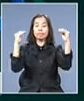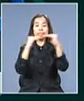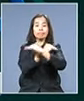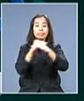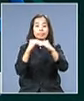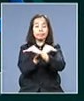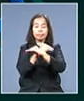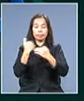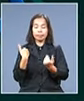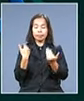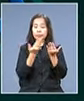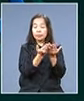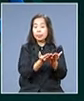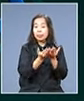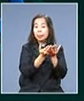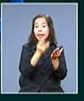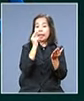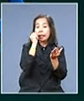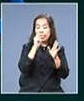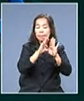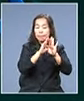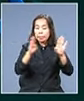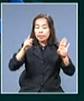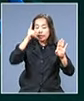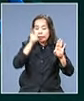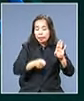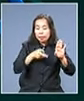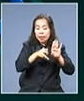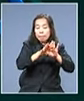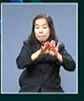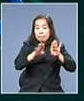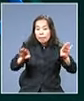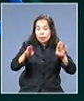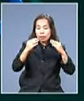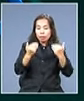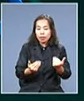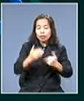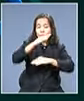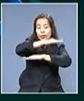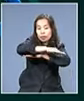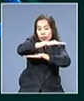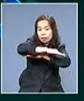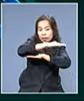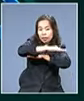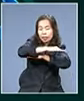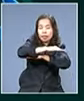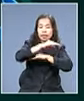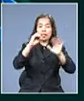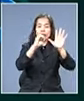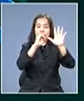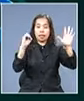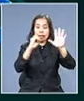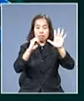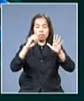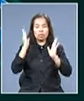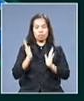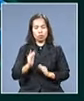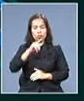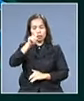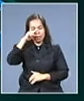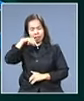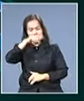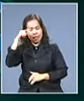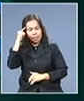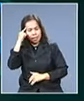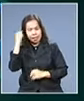และตลาดน้ำจะมีพิธีการเปิดแบบเป็นทางการในเย็นวันนี้กรุงเกษมรอบๆนะครับรวมทั้งถนนเครือข่ายนั้นจำเป็นจะต้องเรียนรู้นะครับว่าจะใช้การจ